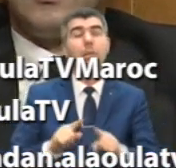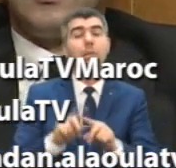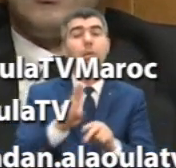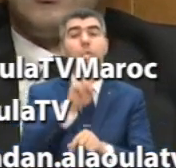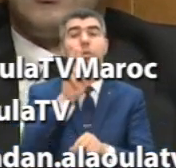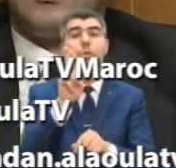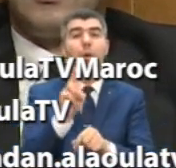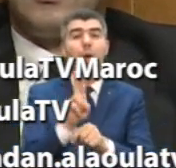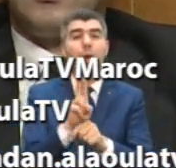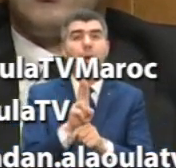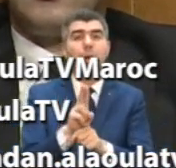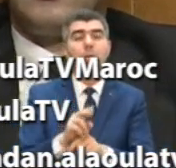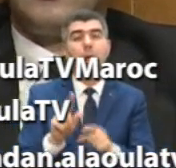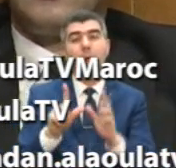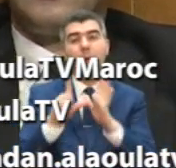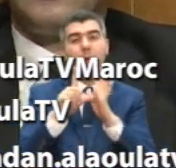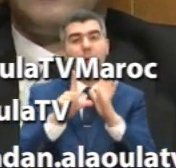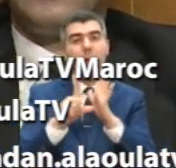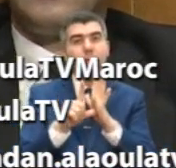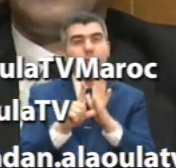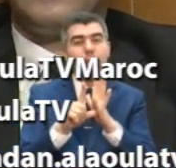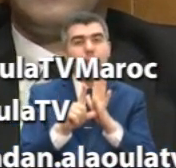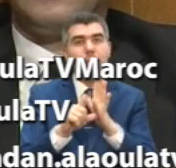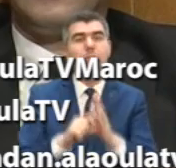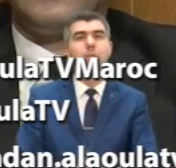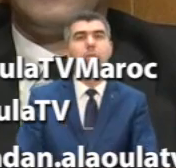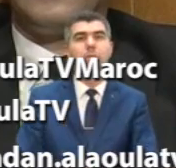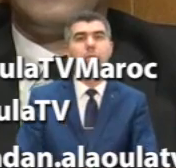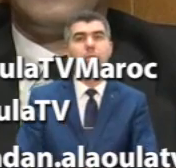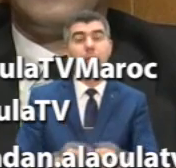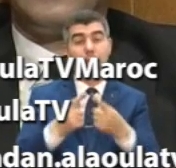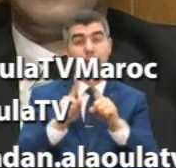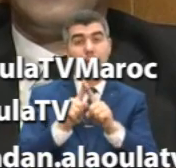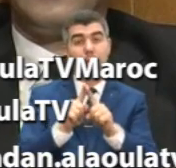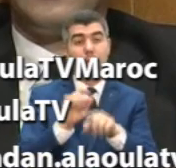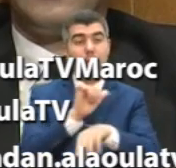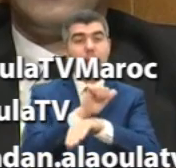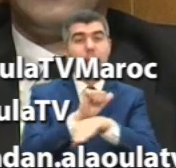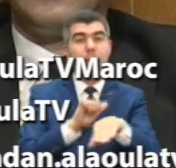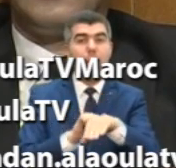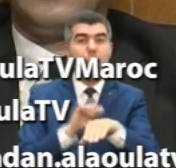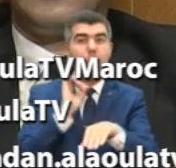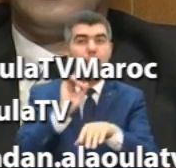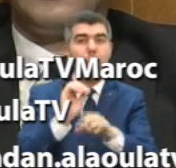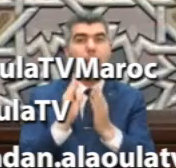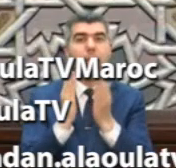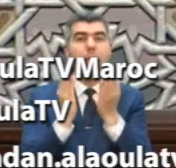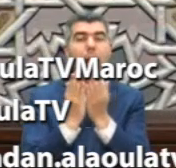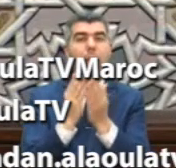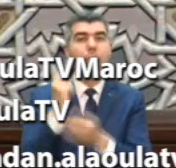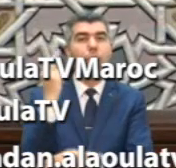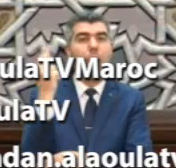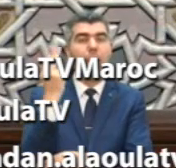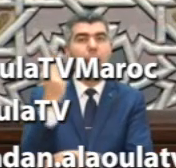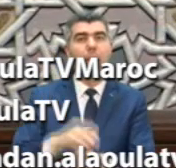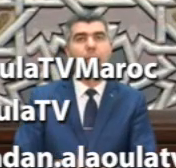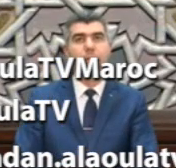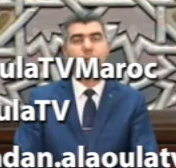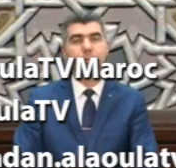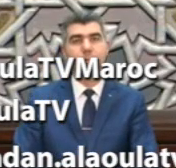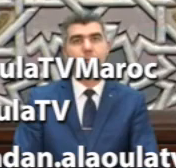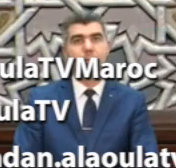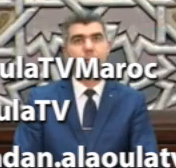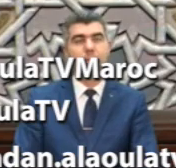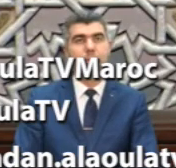مدى تفعيل القانون الخاص بالتغطية الإجبارية للطلبة. شكرا. شكرا السيد النائب. السيد